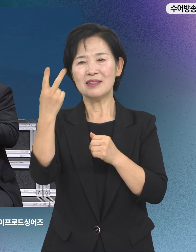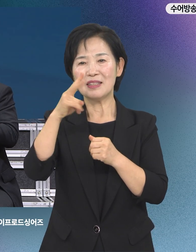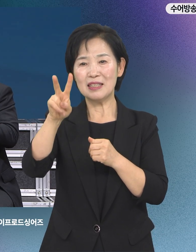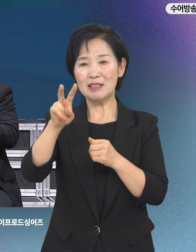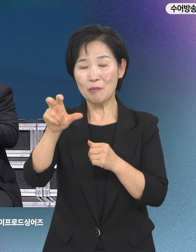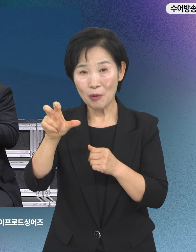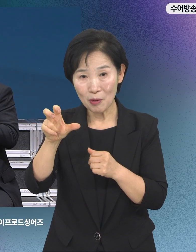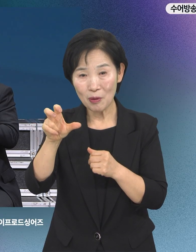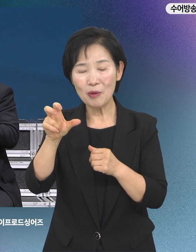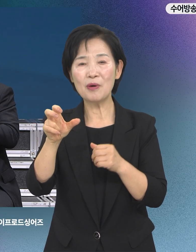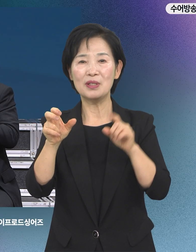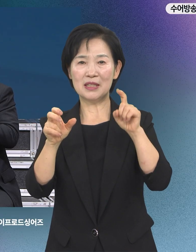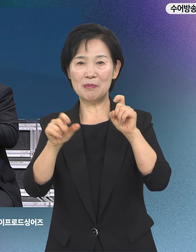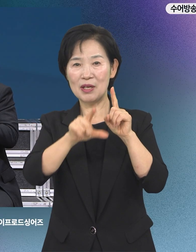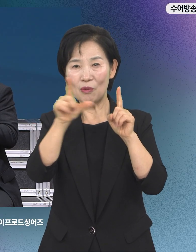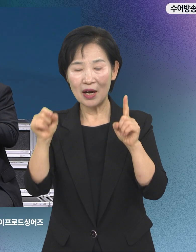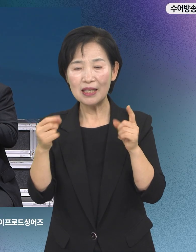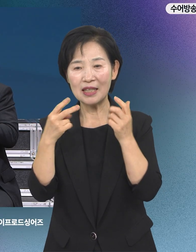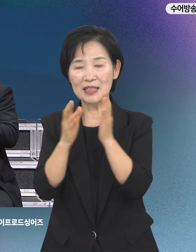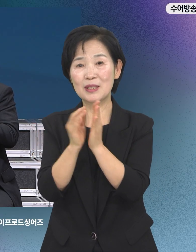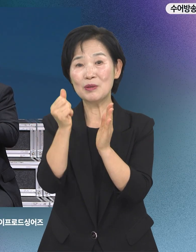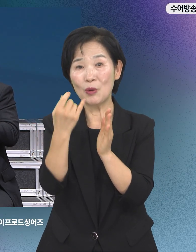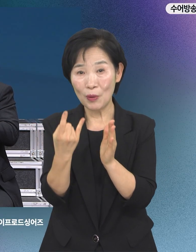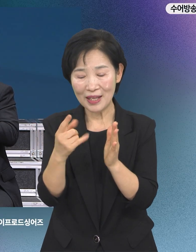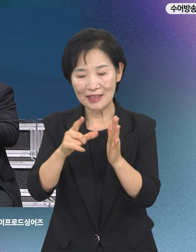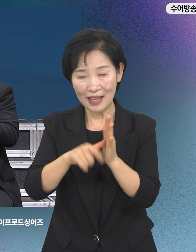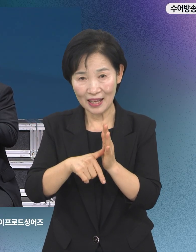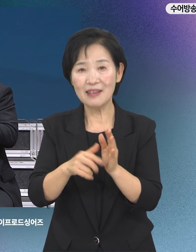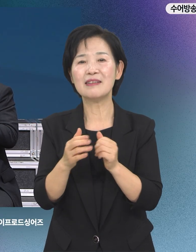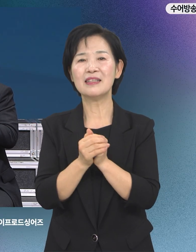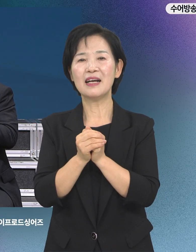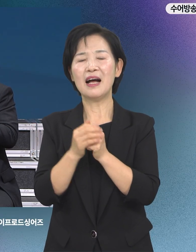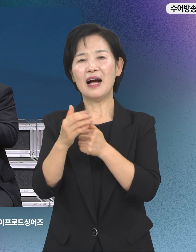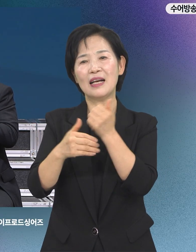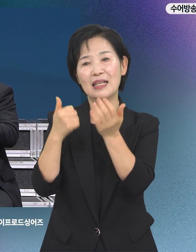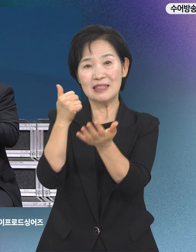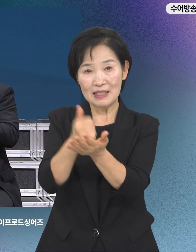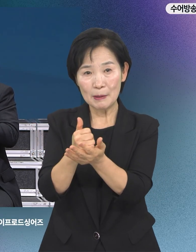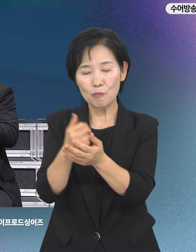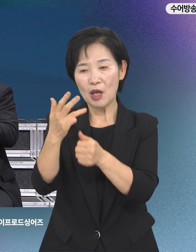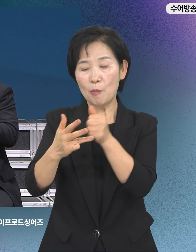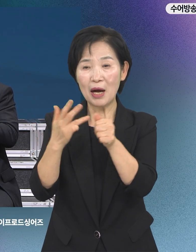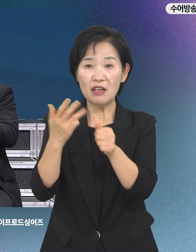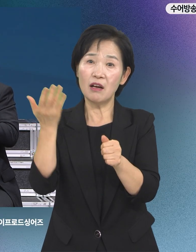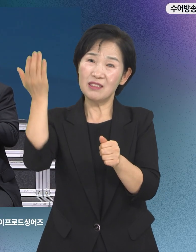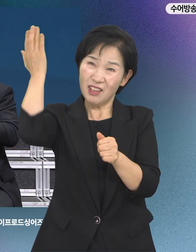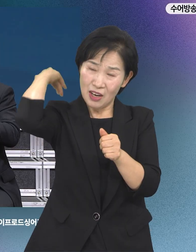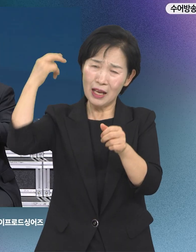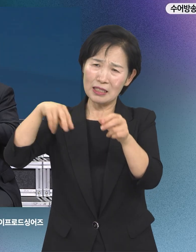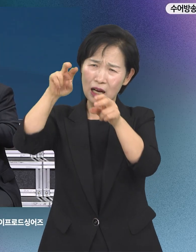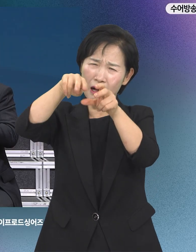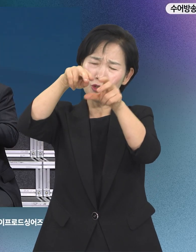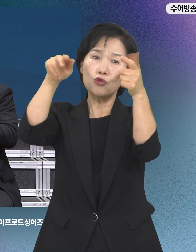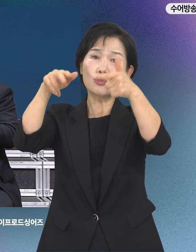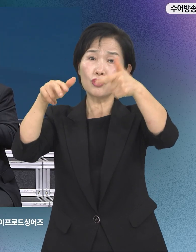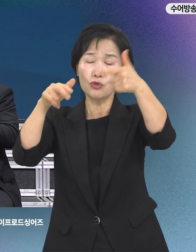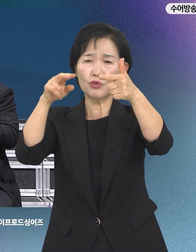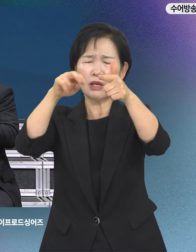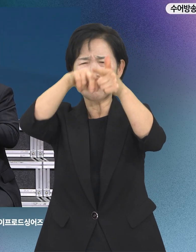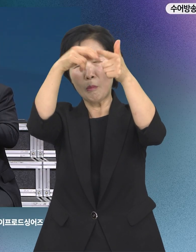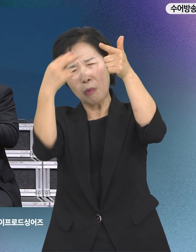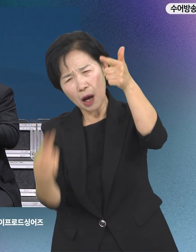2025년도 다니엘 기도회 때의 기도 제목, 하나님 8년 전에 6층에서 추락하여 굳어버린